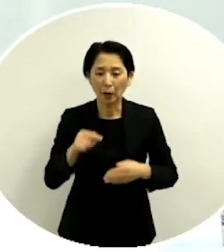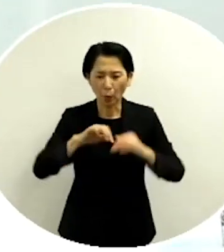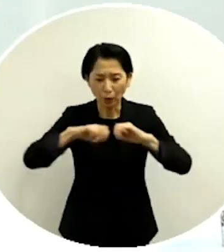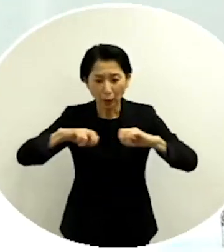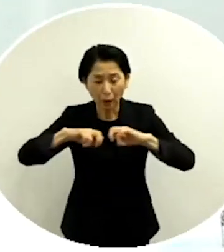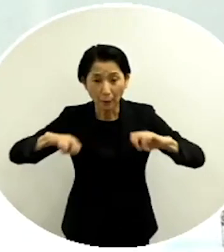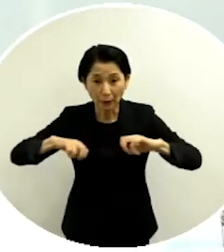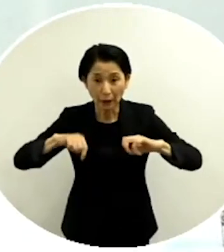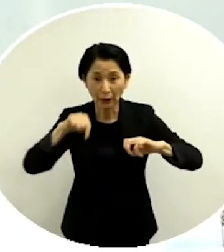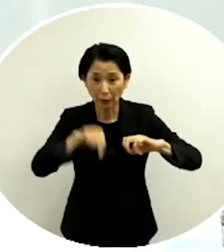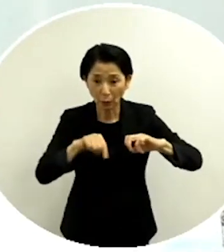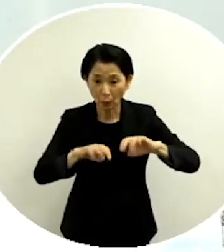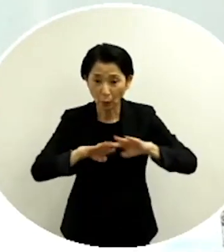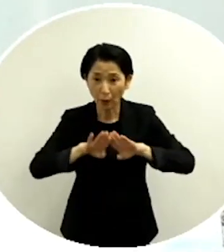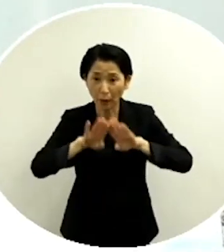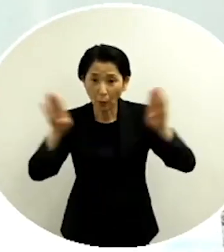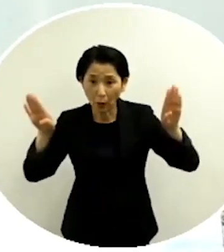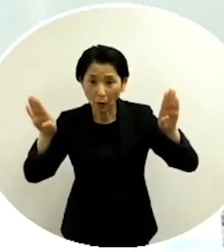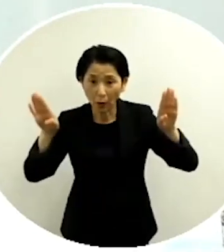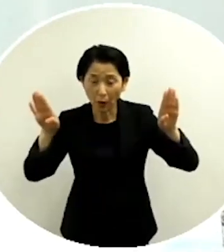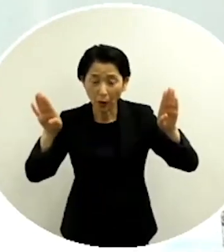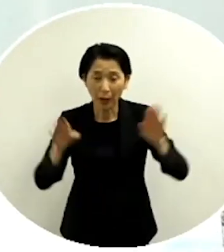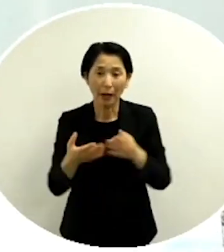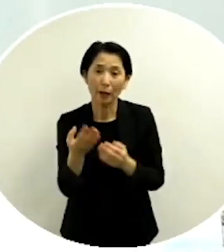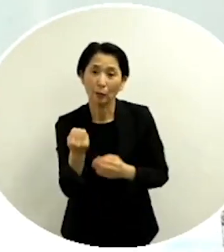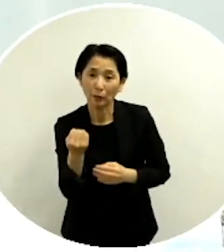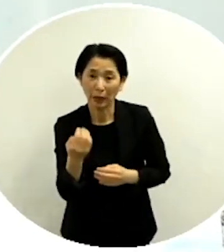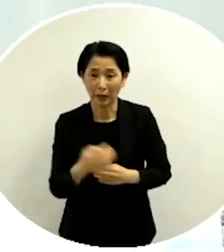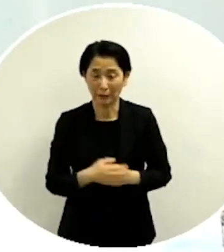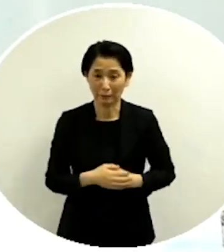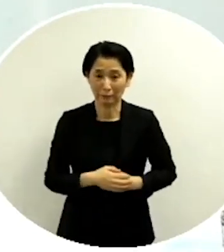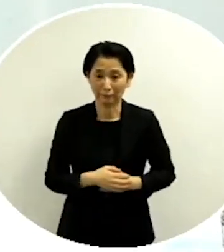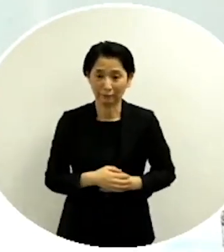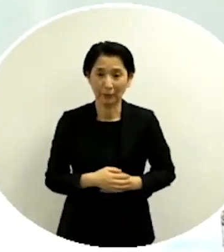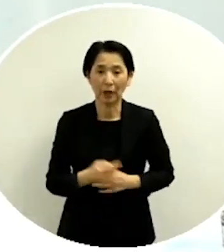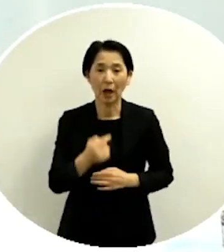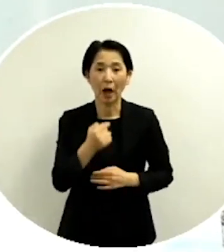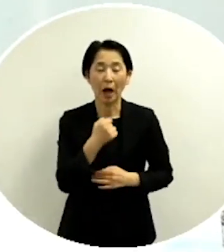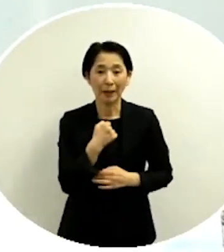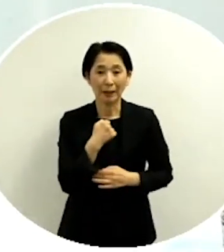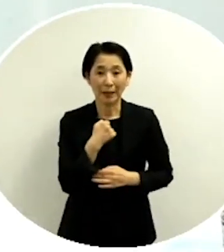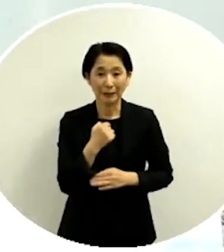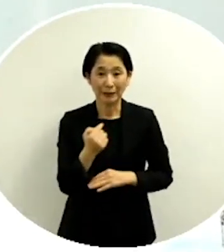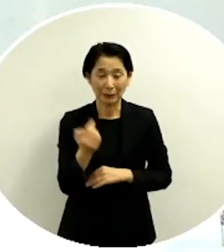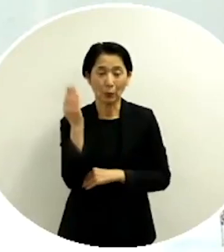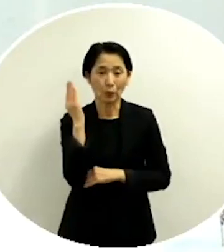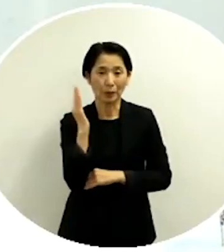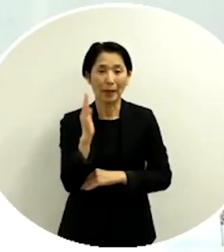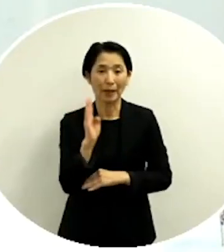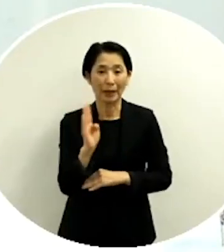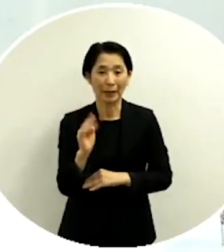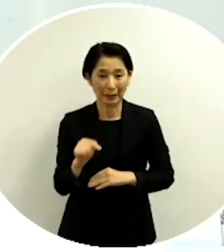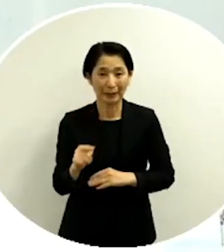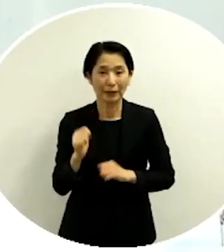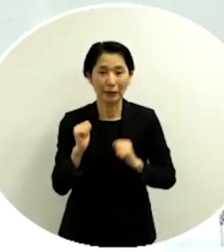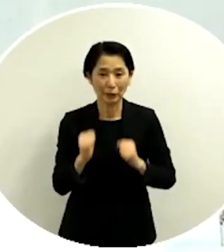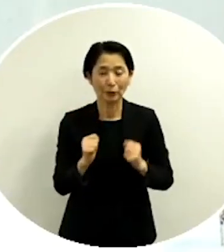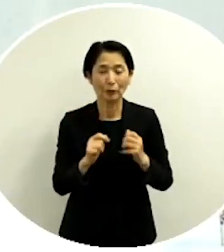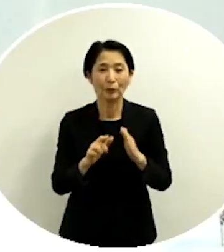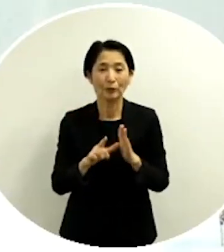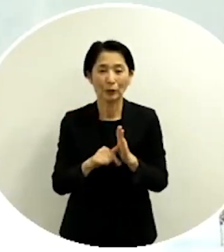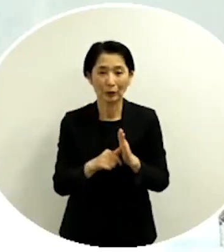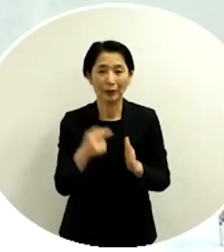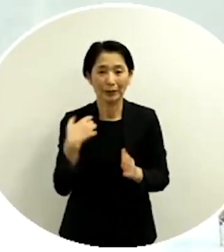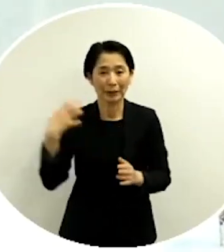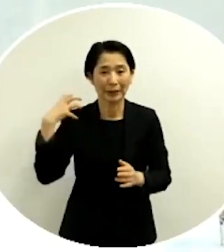中身どれほど公開されているでしょうか実は私自身が政権にいたときもですね自分の担当して